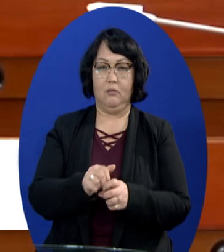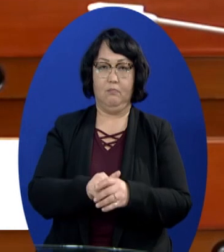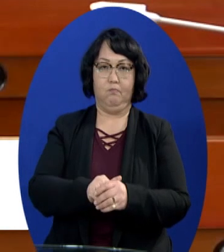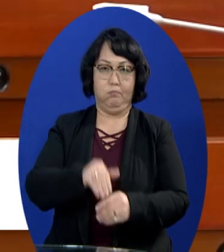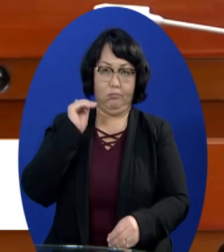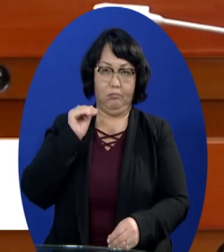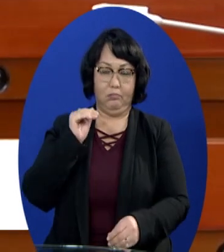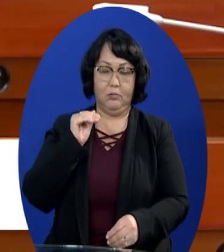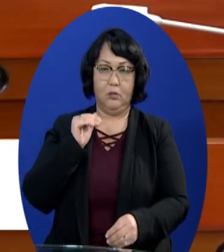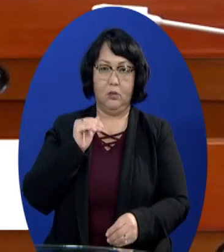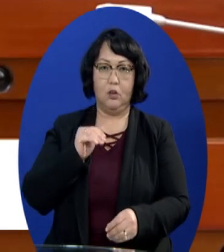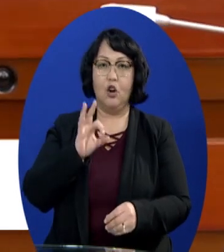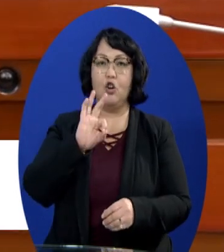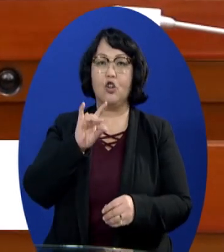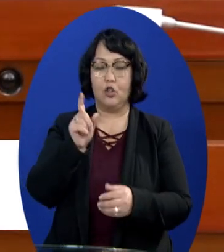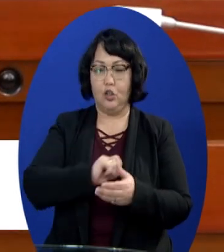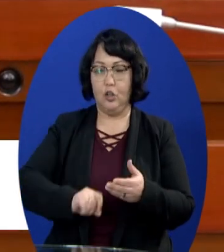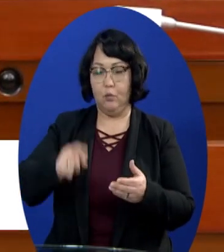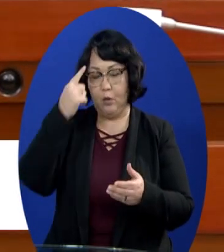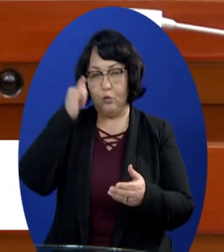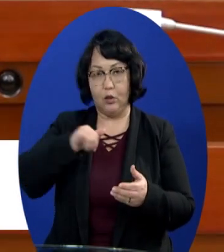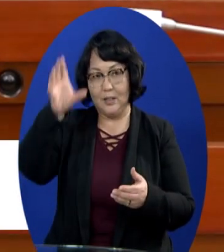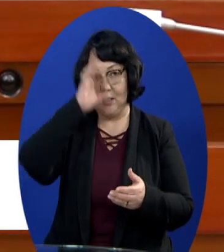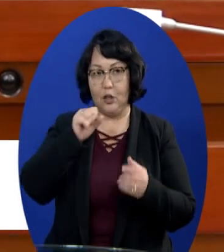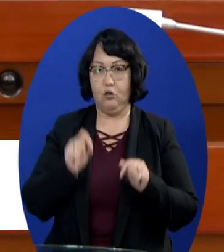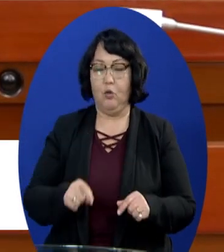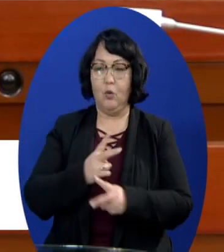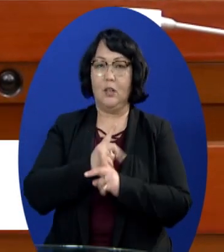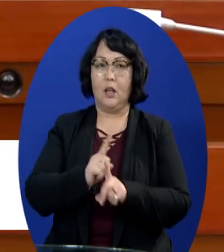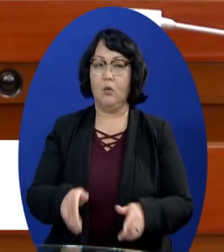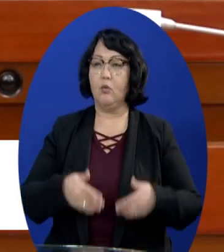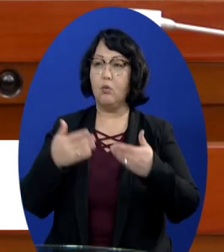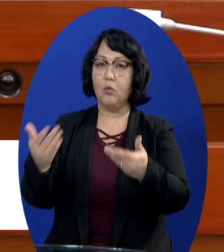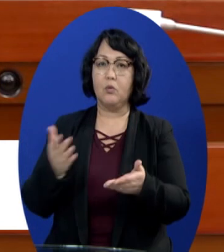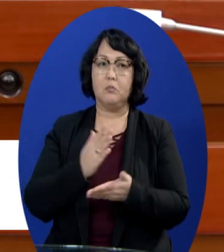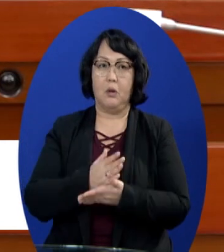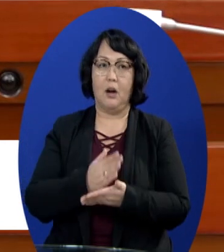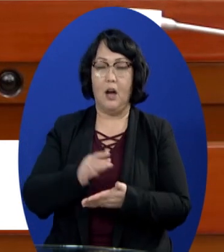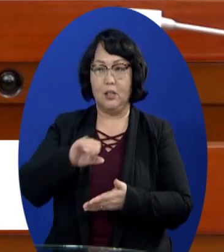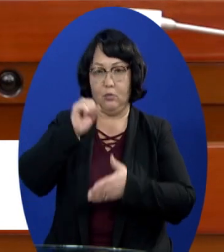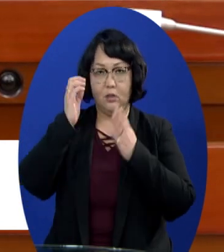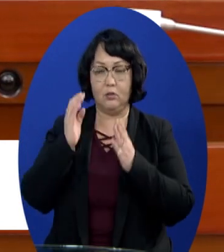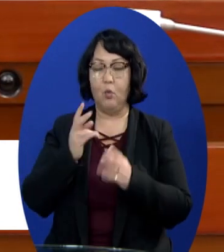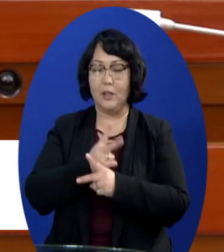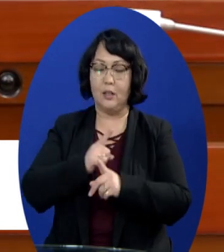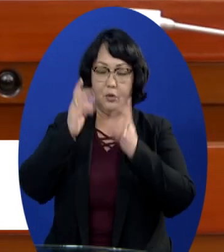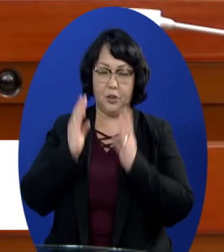огцорж байгаа өргөдлөө Монгол Улсын ерөнхий сайдад хуулийн дагуу өнөөдөр хөрвүүлж байна. Хуулийн дагуу шийдвэрлэх байхаа гэж бодож